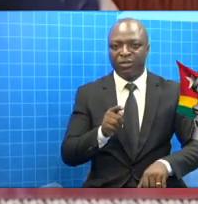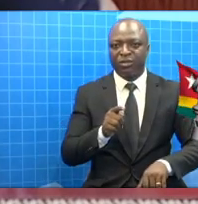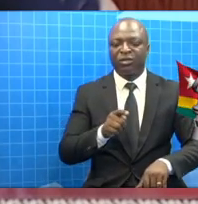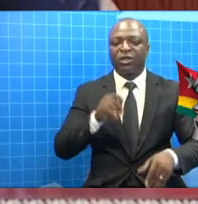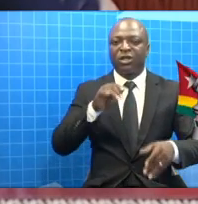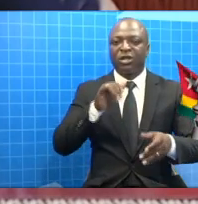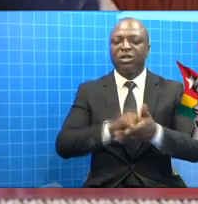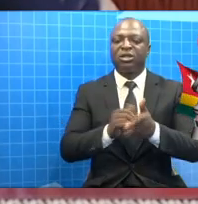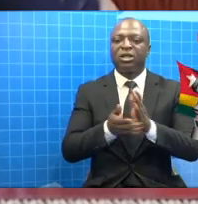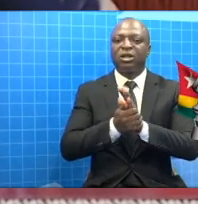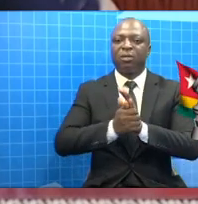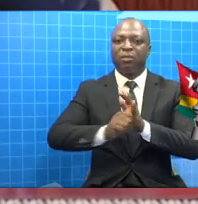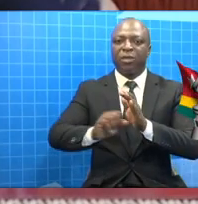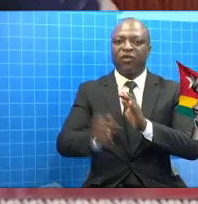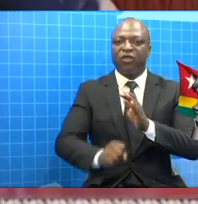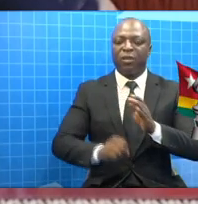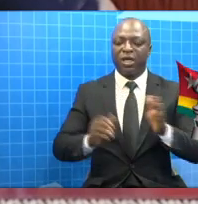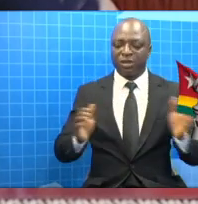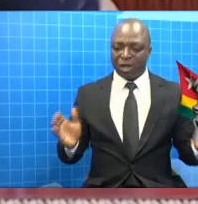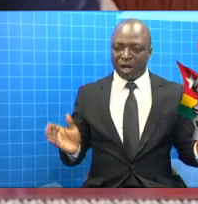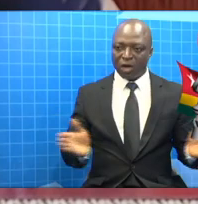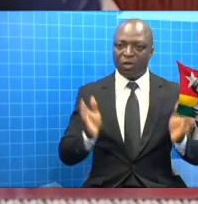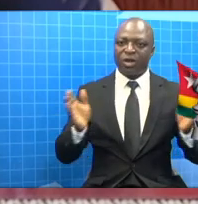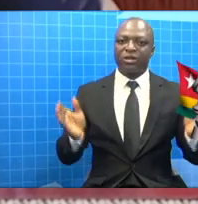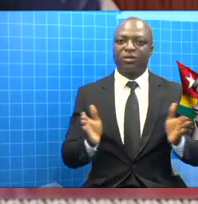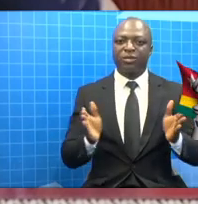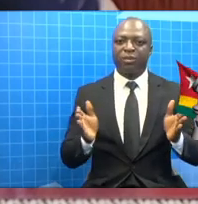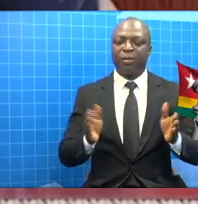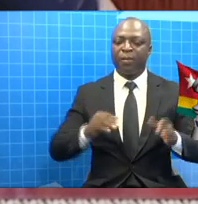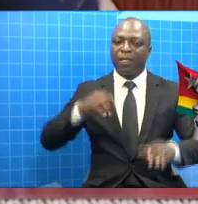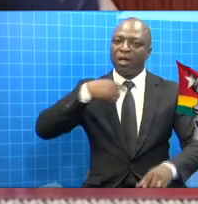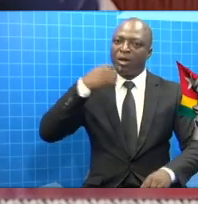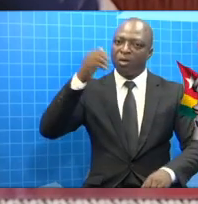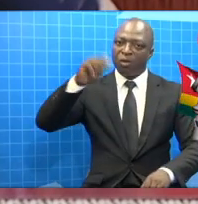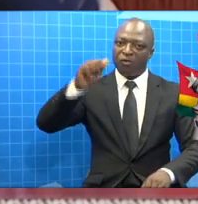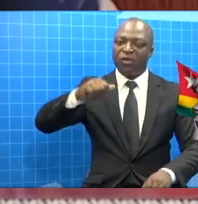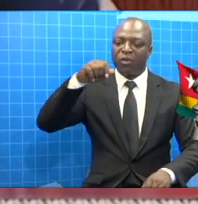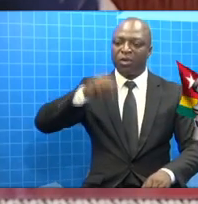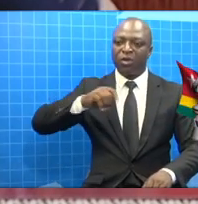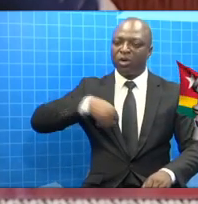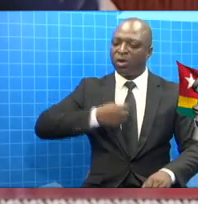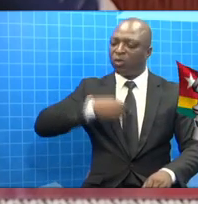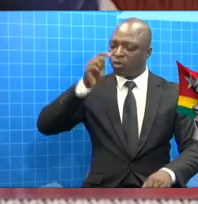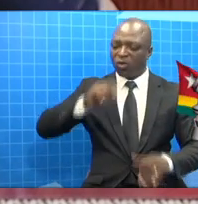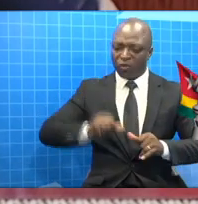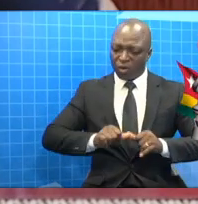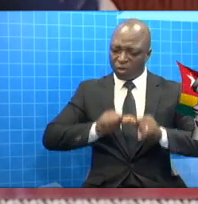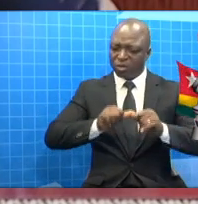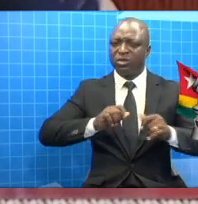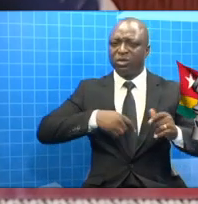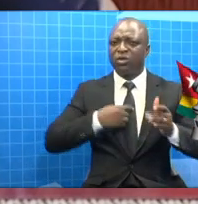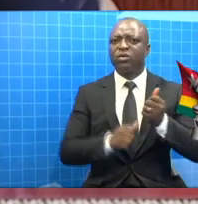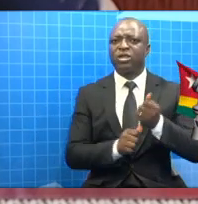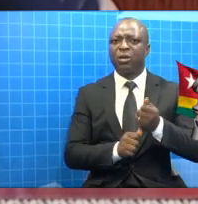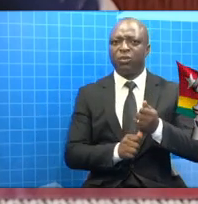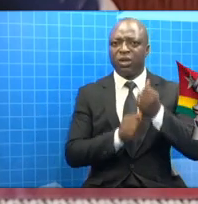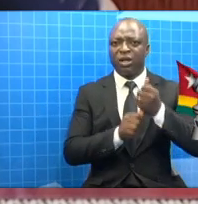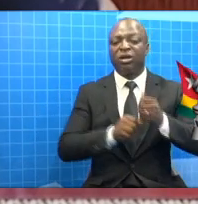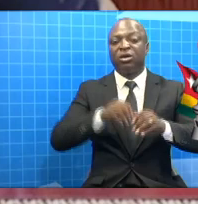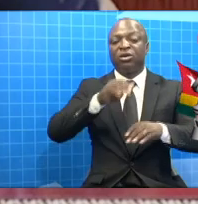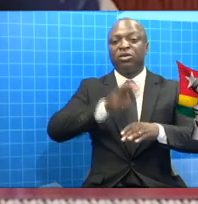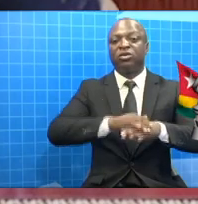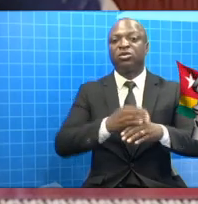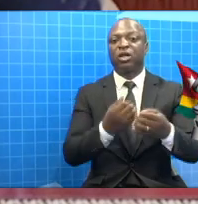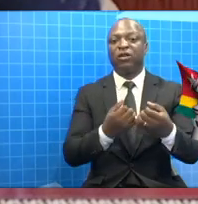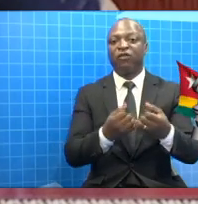Cette performance encourageante confirme que nous devons continuer de nous appuyer sur les